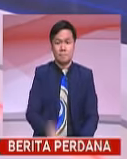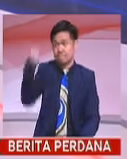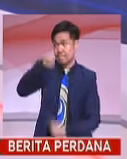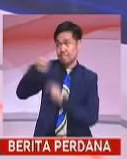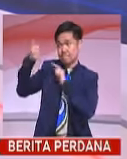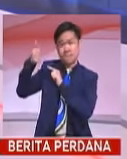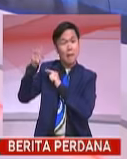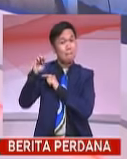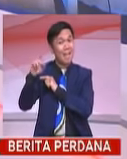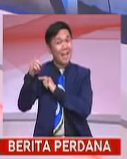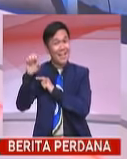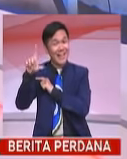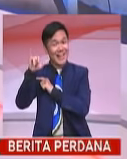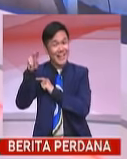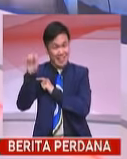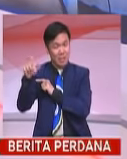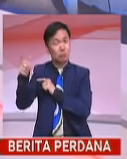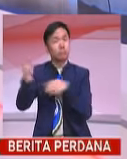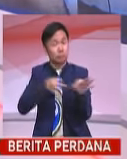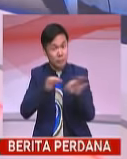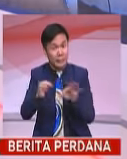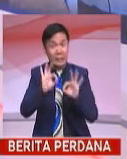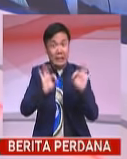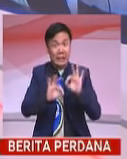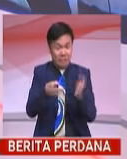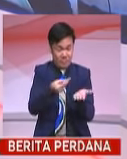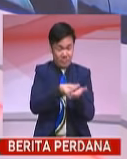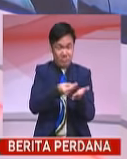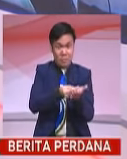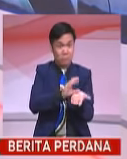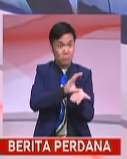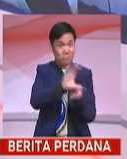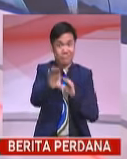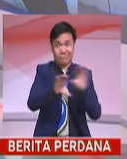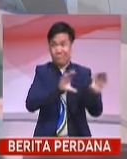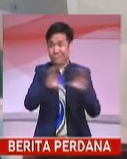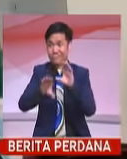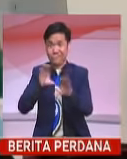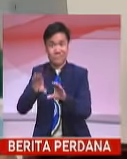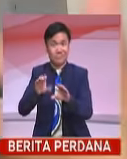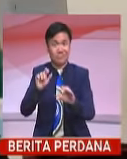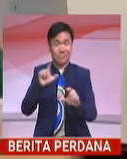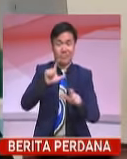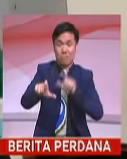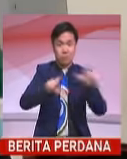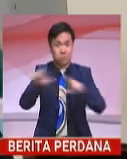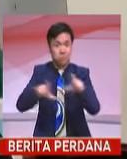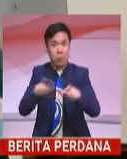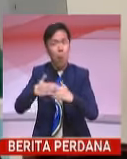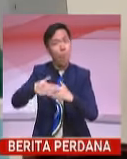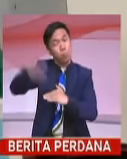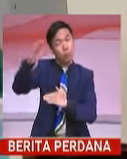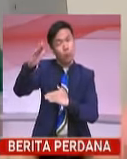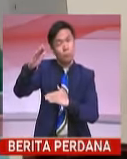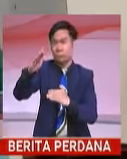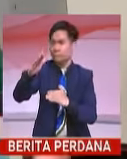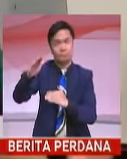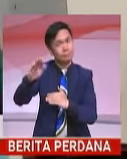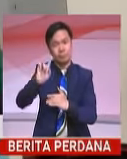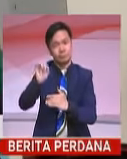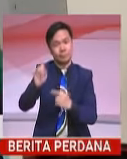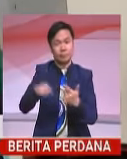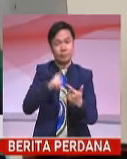Kalau tidak diurus dengan baik, dia boleh menyebabkan ya, kerajaan berbelanja berlebih-lebihan, satu.